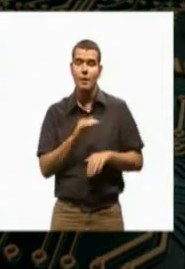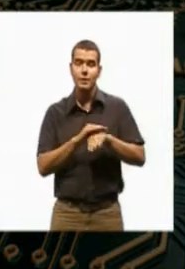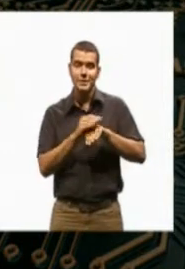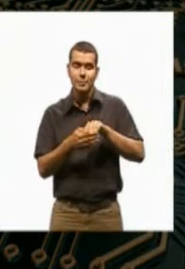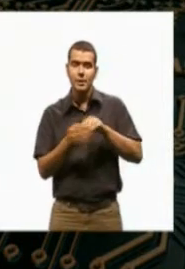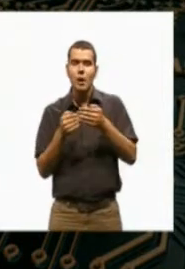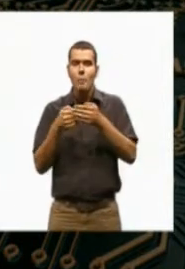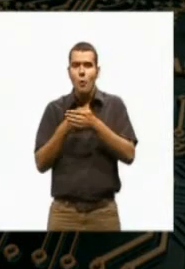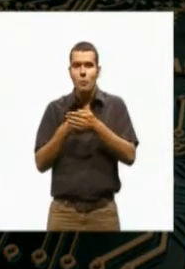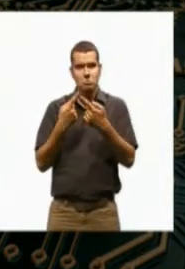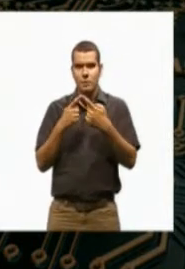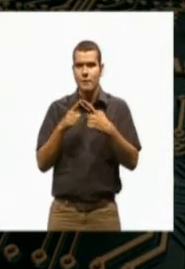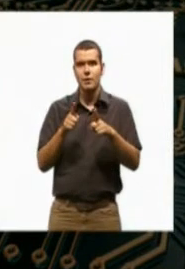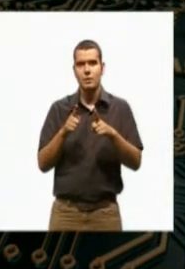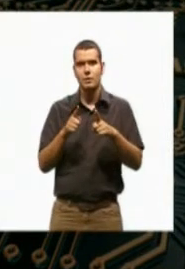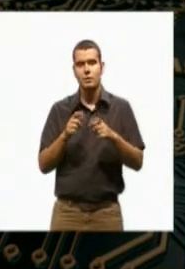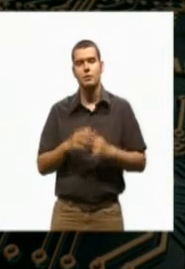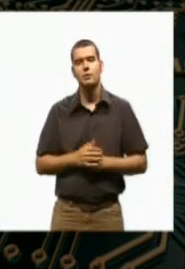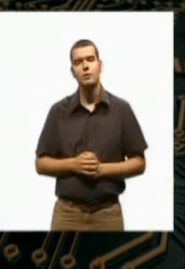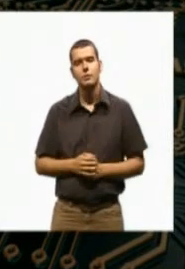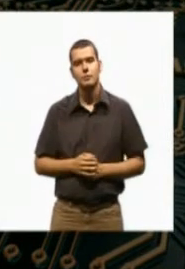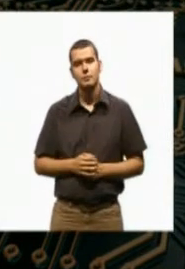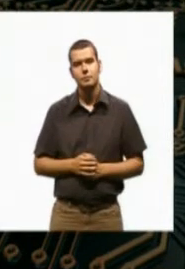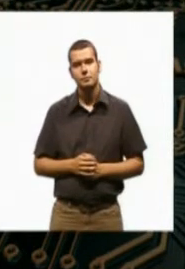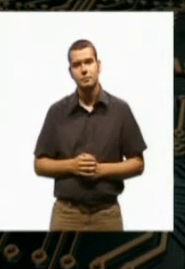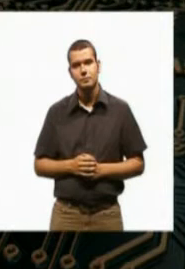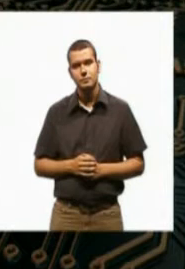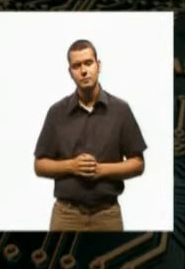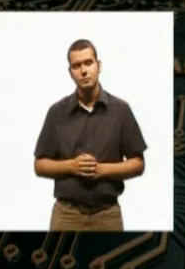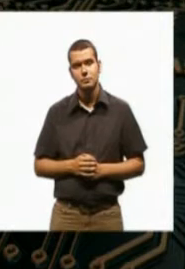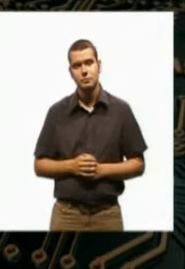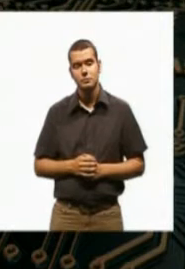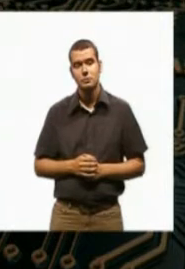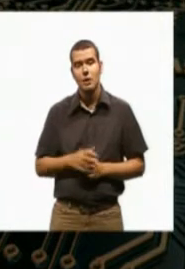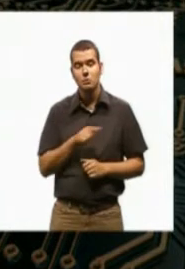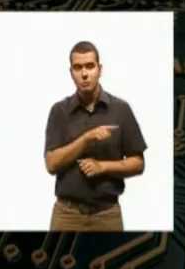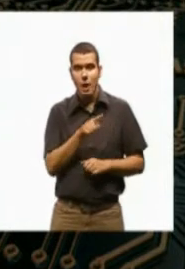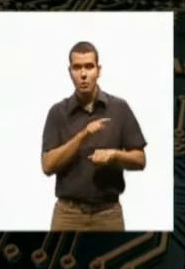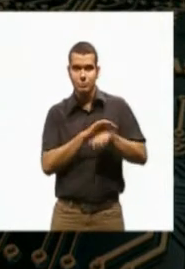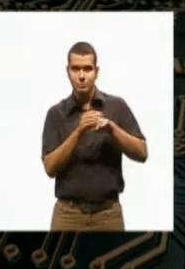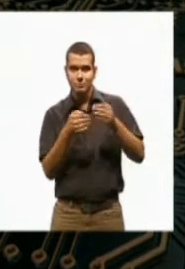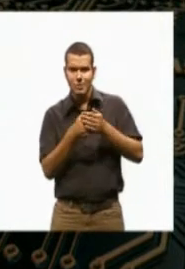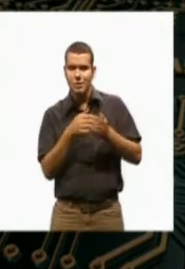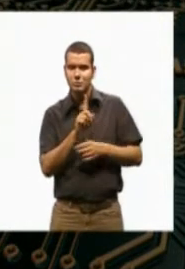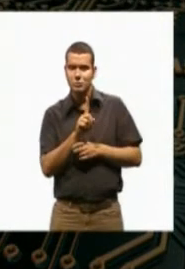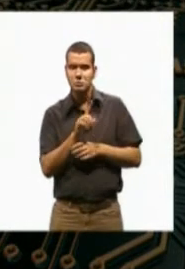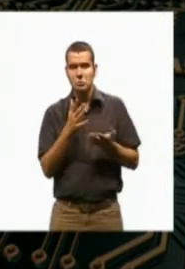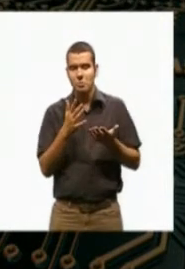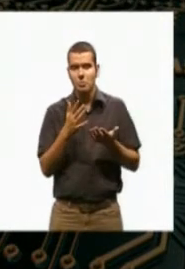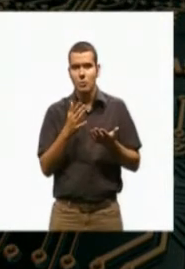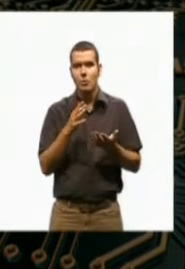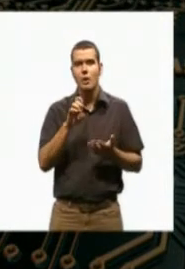'epilessija Persuna li ma'tarafx il-kullu li-kolla U anke Eżempi ta' diżabellitaħiet